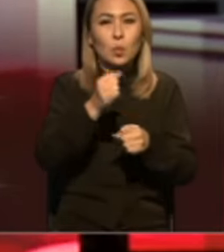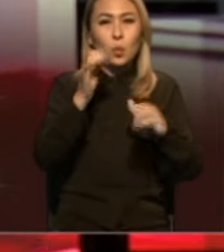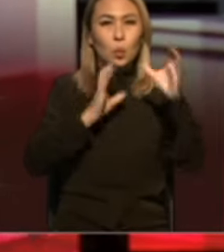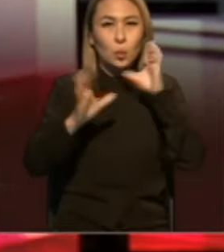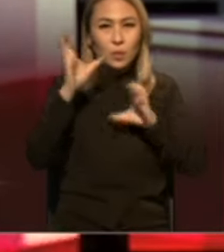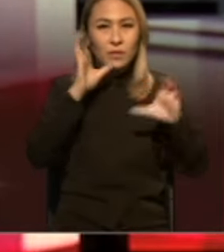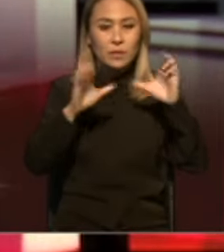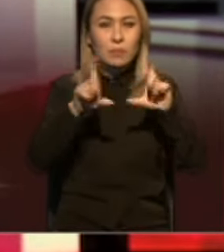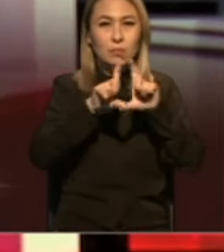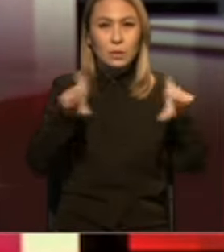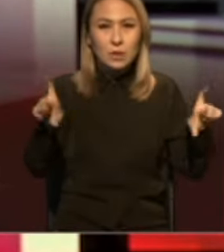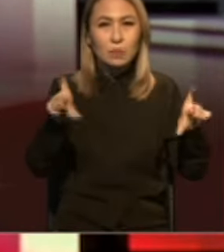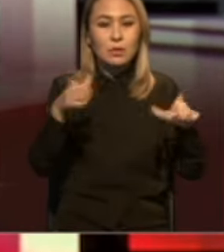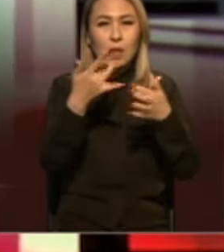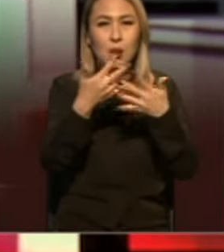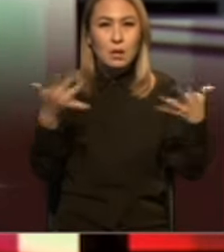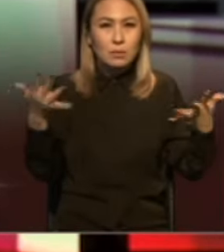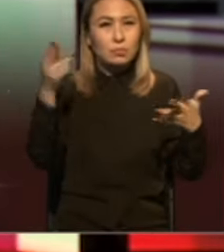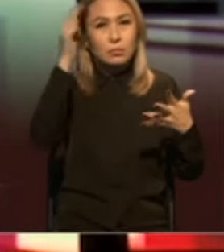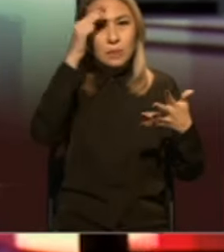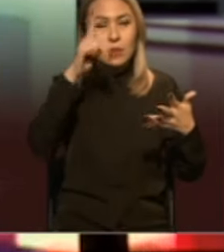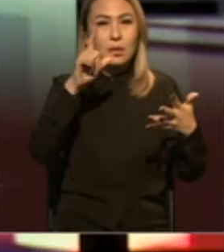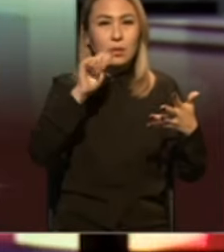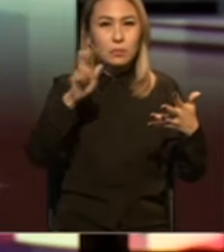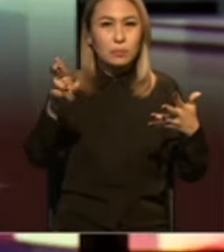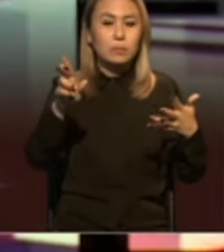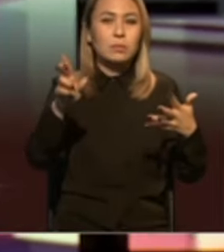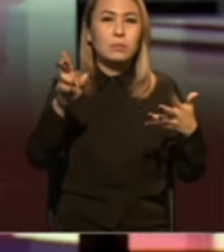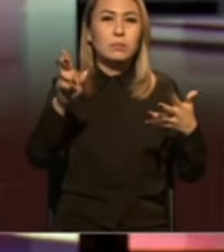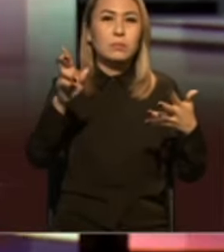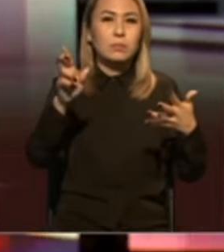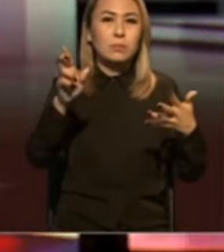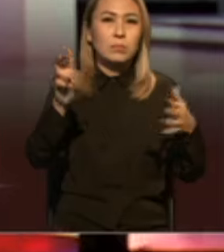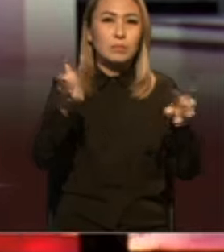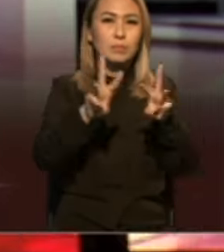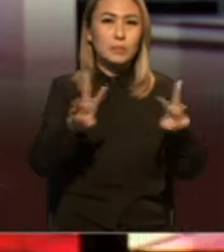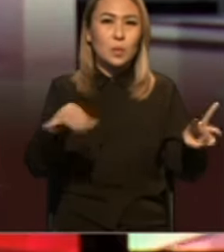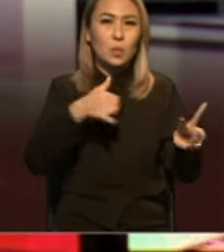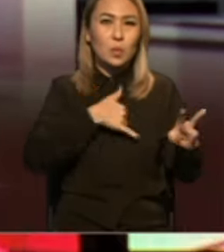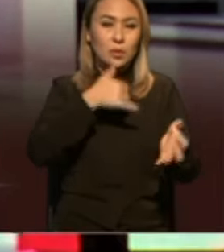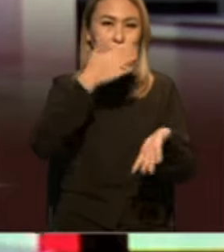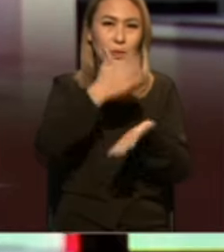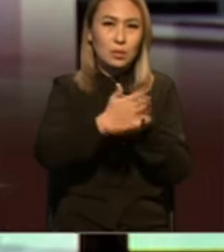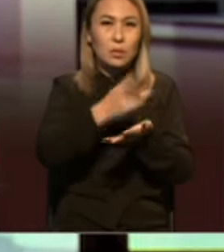университеттер, мектептер, әртүрлі білім хабтары. Сол мектептер тәмамдаған министрлер бар ғой бізде қазір мысалы.